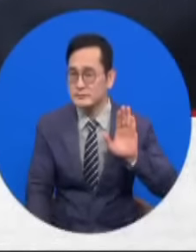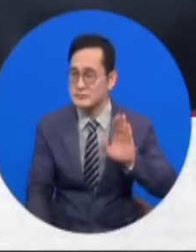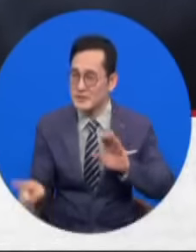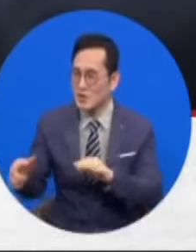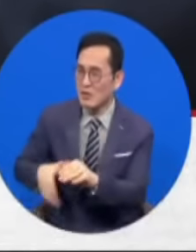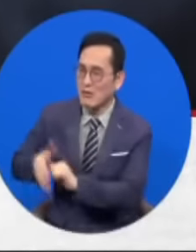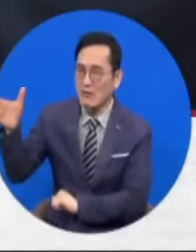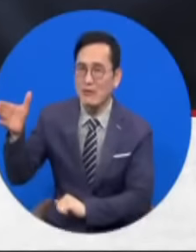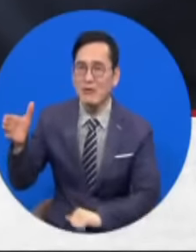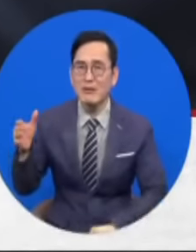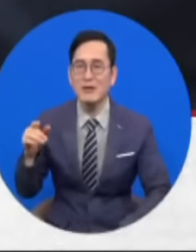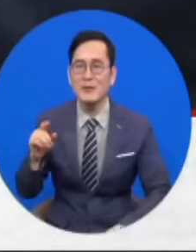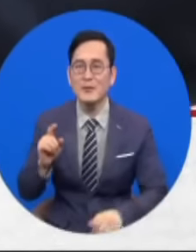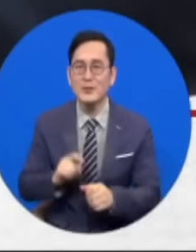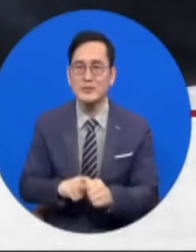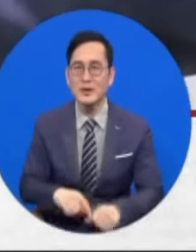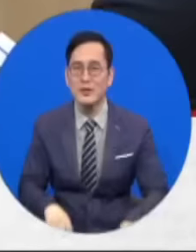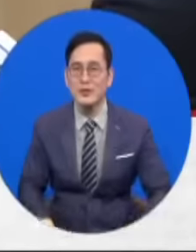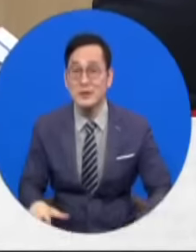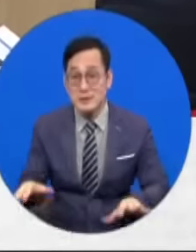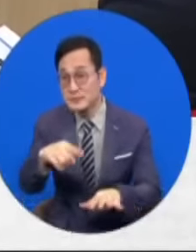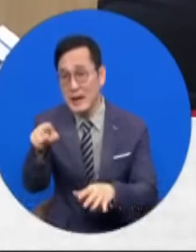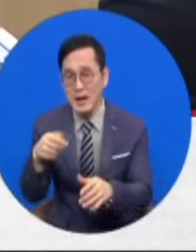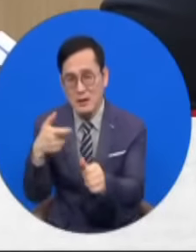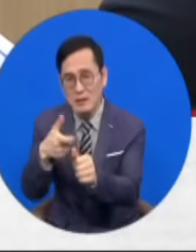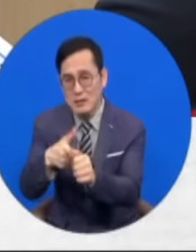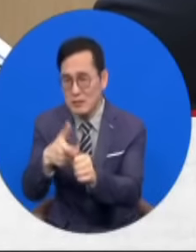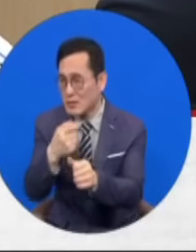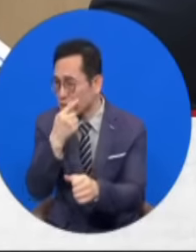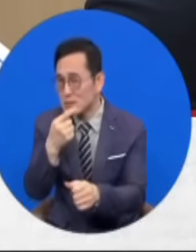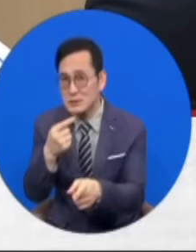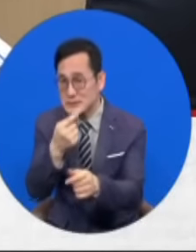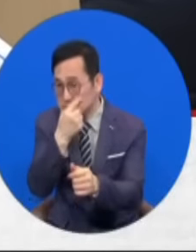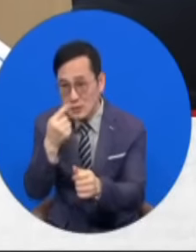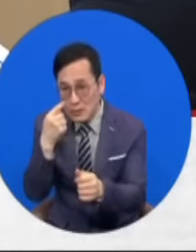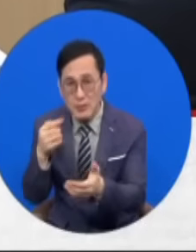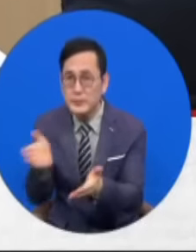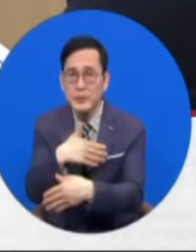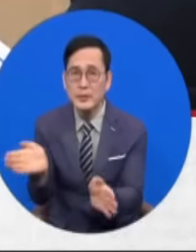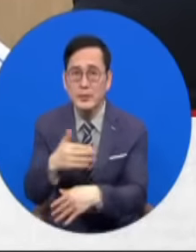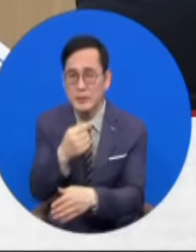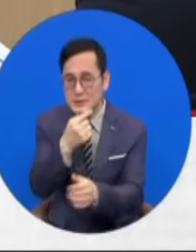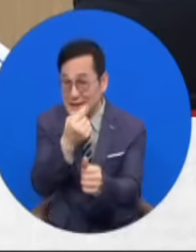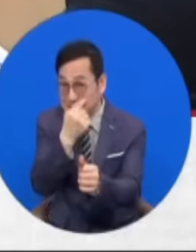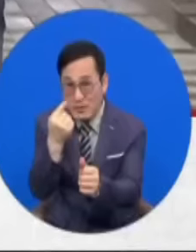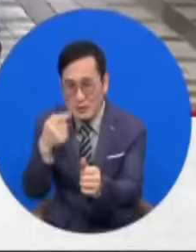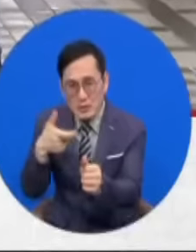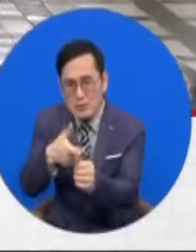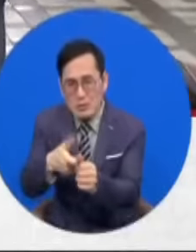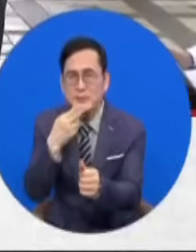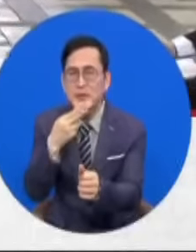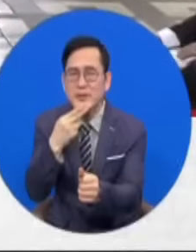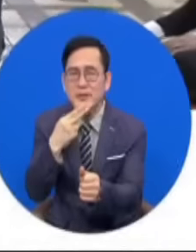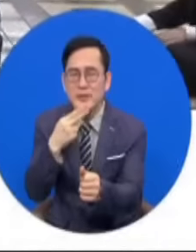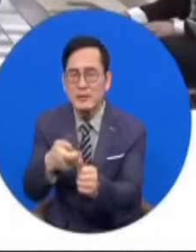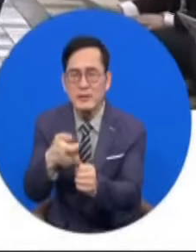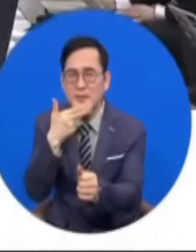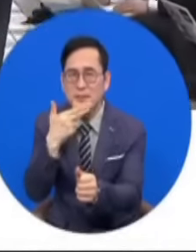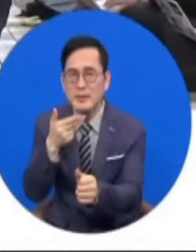장소 시간 이런 거에서 거짓말한게 다 드러났지아요 예 출전기로 그런 걸 다 해서 어 문제가 없다는게 드러났고 뭐 김성 세집